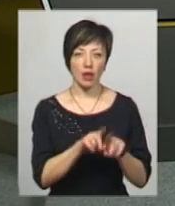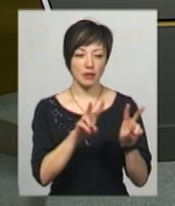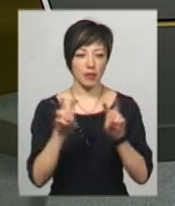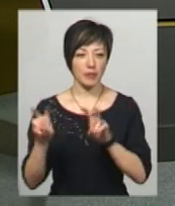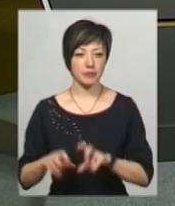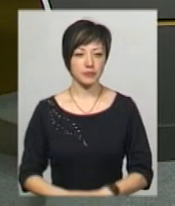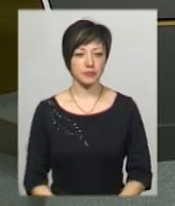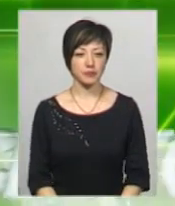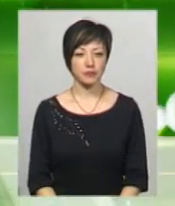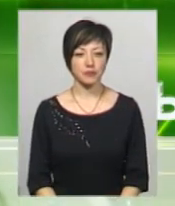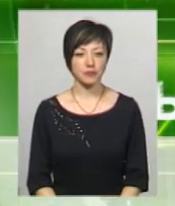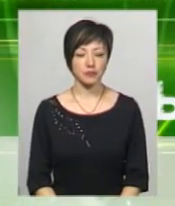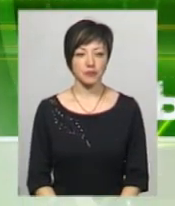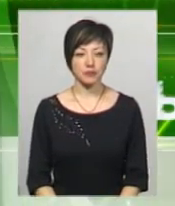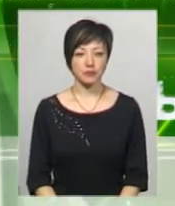теми.